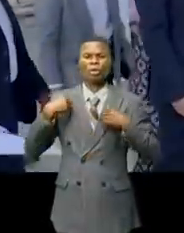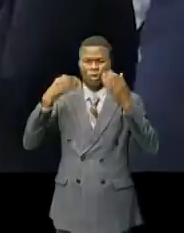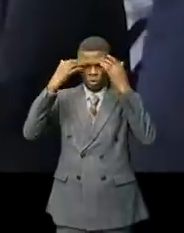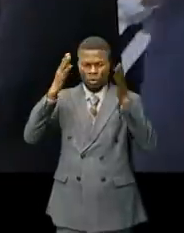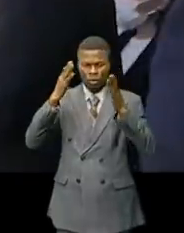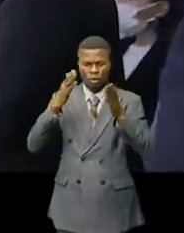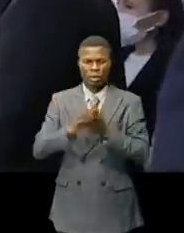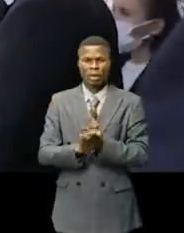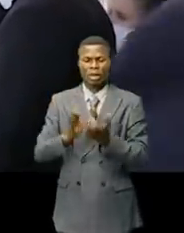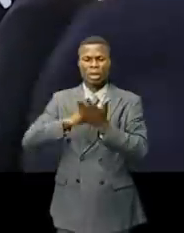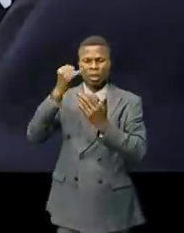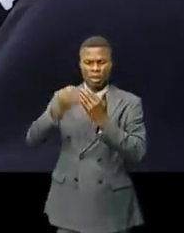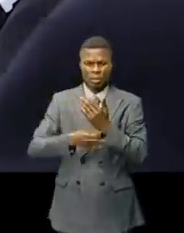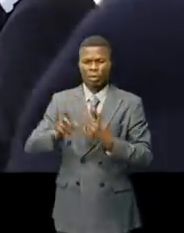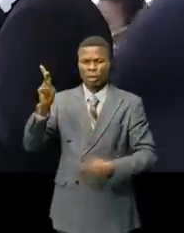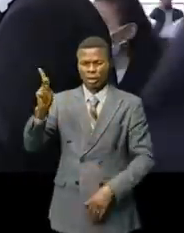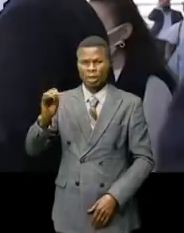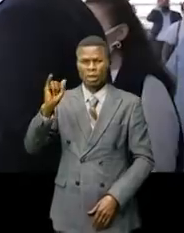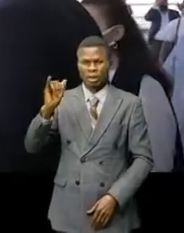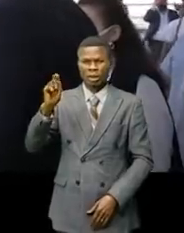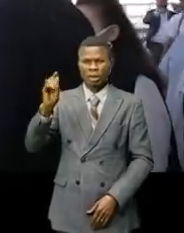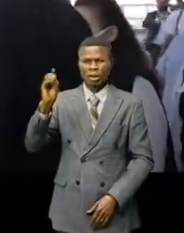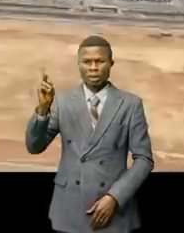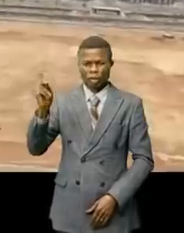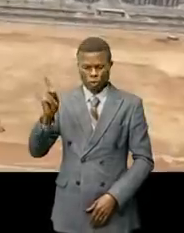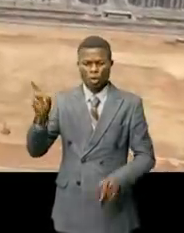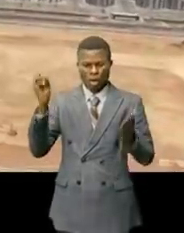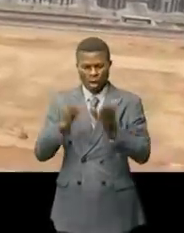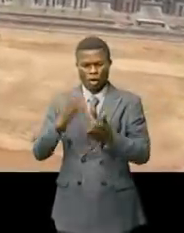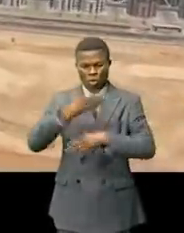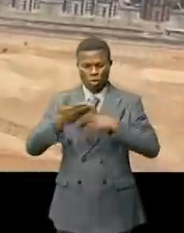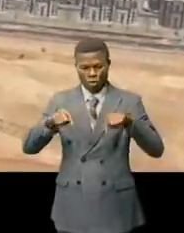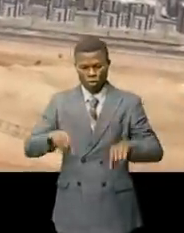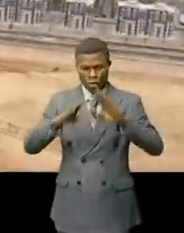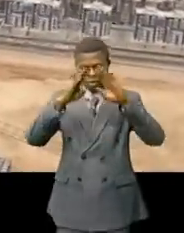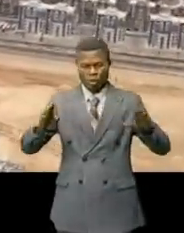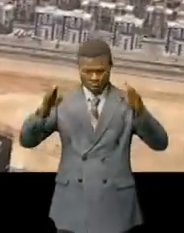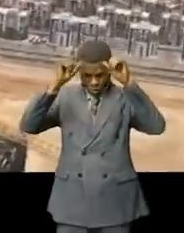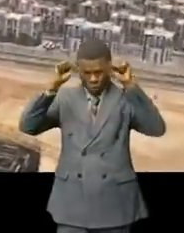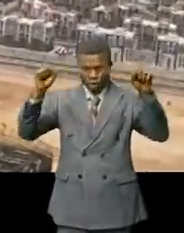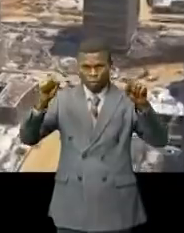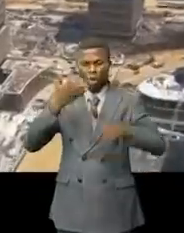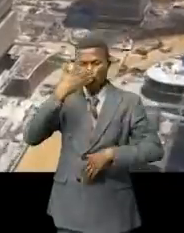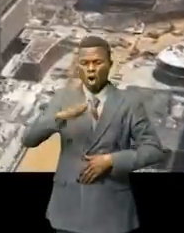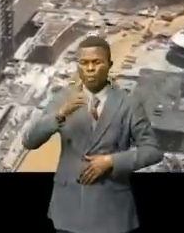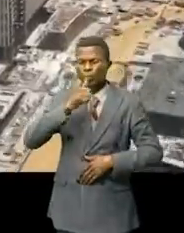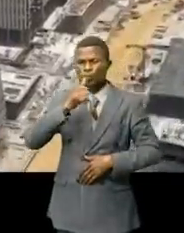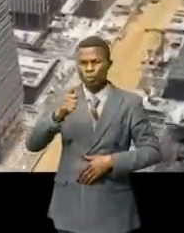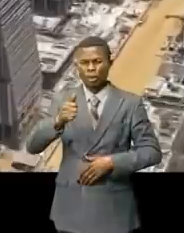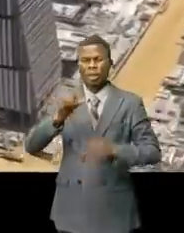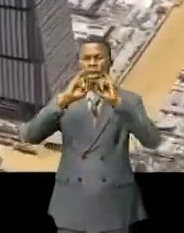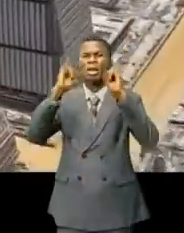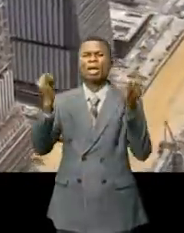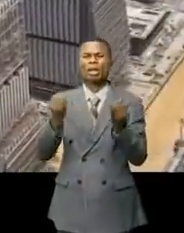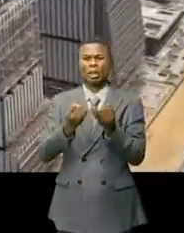du projet kitoko new cities devant abriter à kinshasa un palais présidentiel un hôpital moderne et d industrie